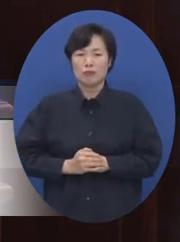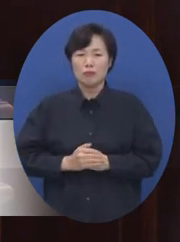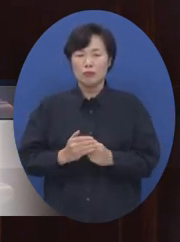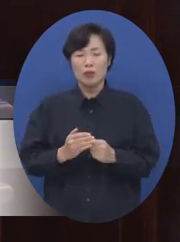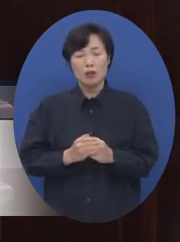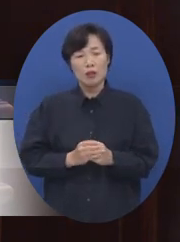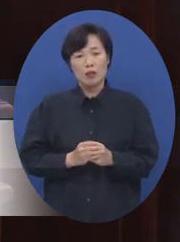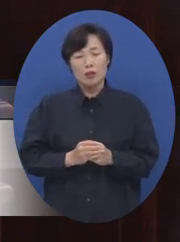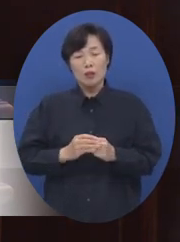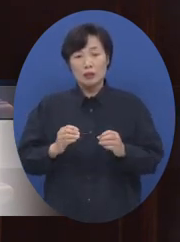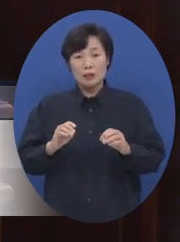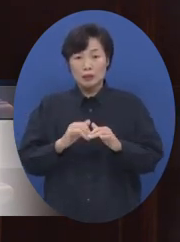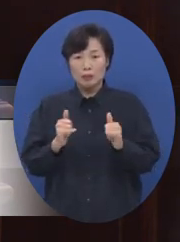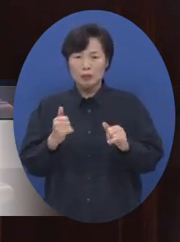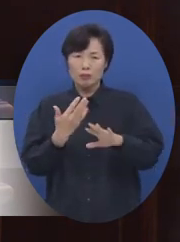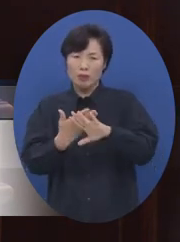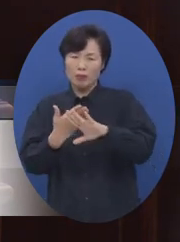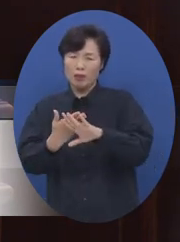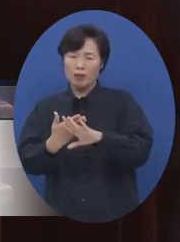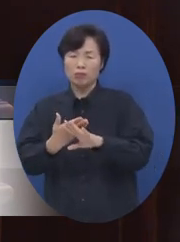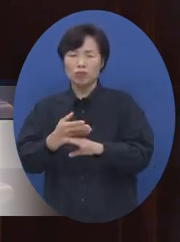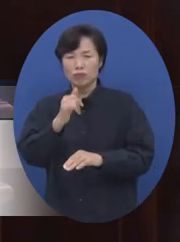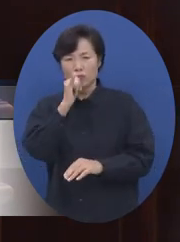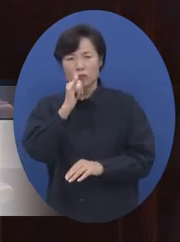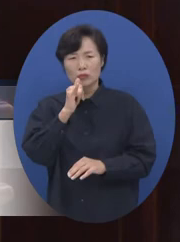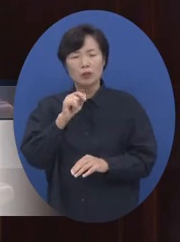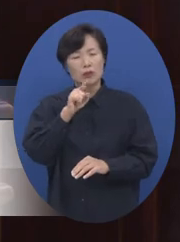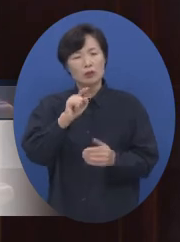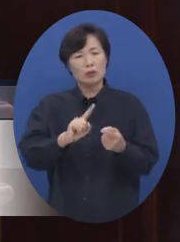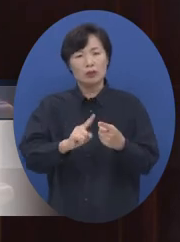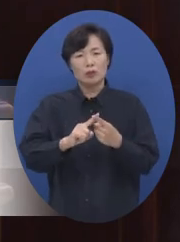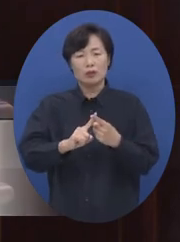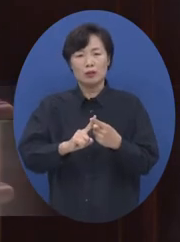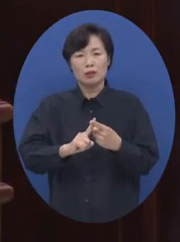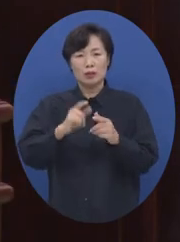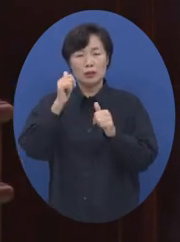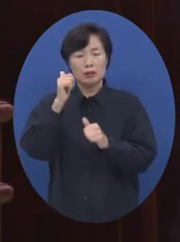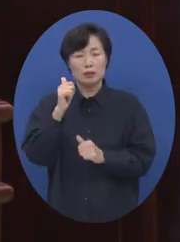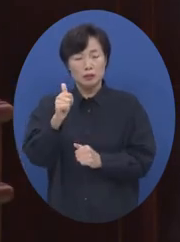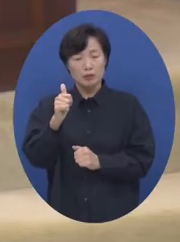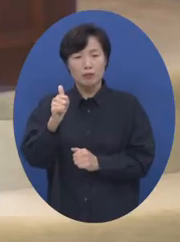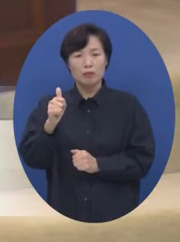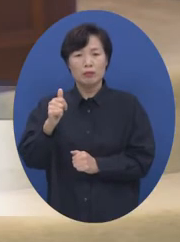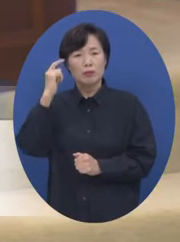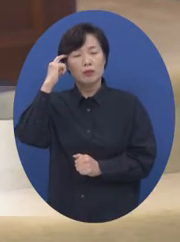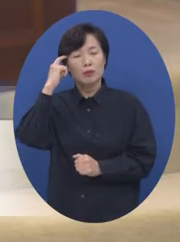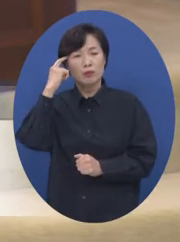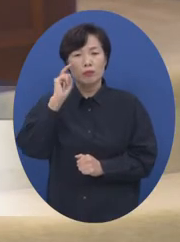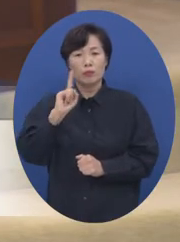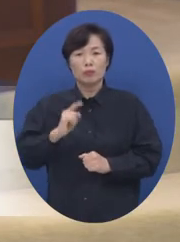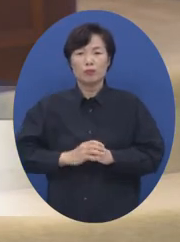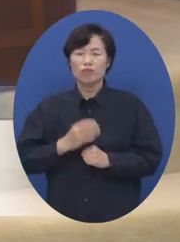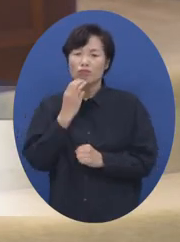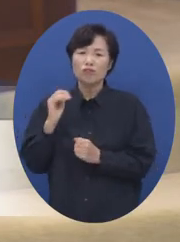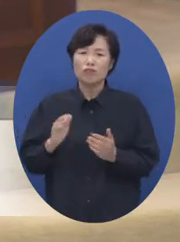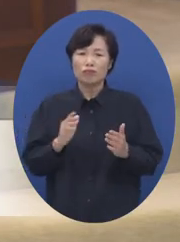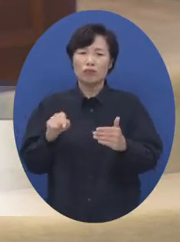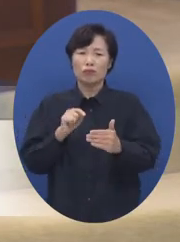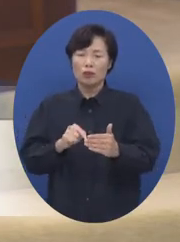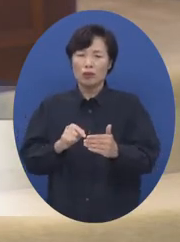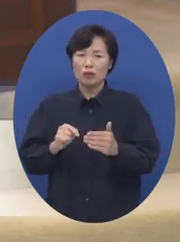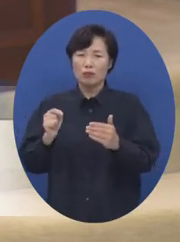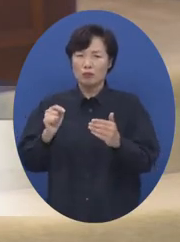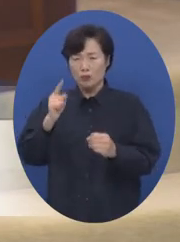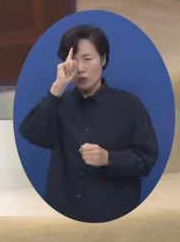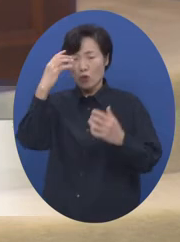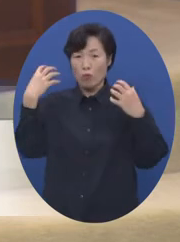그 큰 반발이 지금 예상이 되고 있거든요. 이에 대한 그 지사님의 의견은 어떻습니까? 3기 신도시는 우리 경기도에서